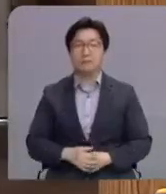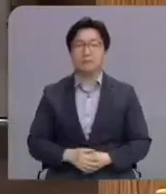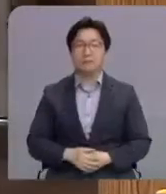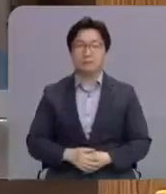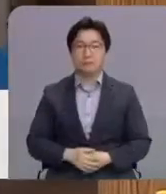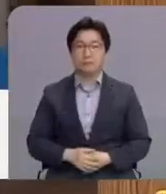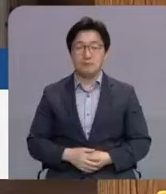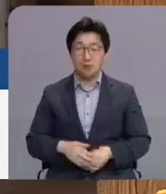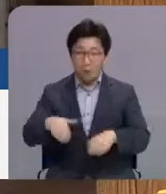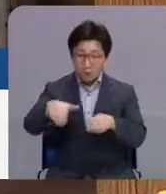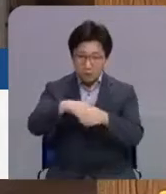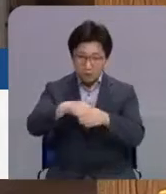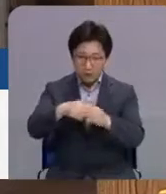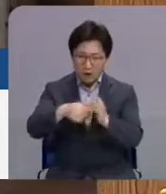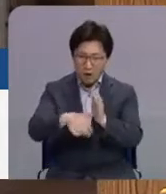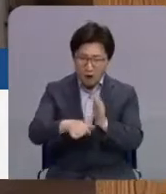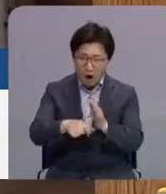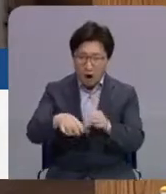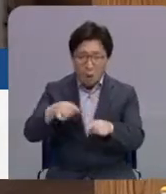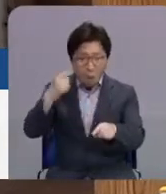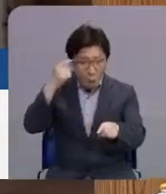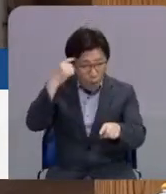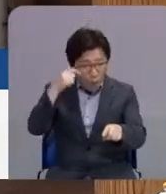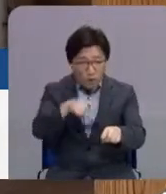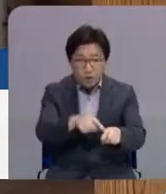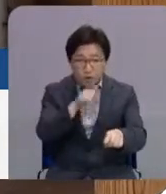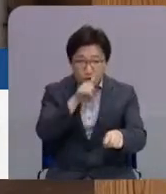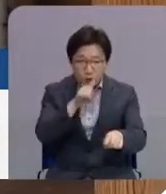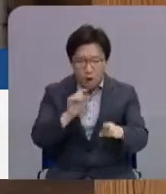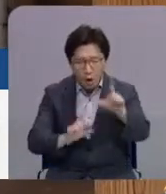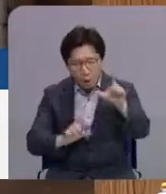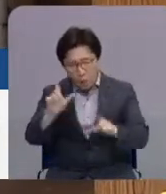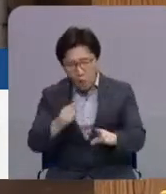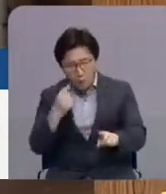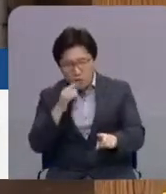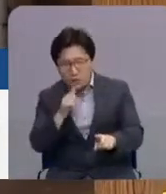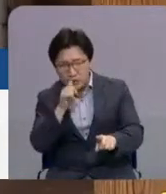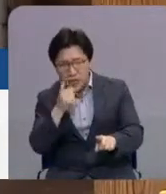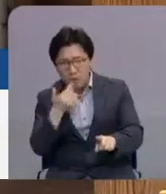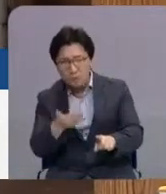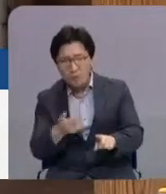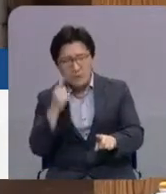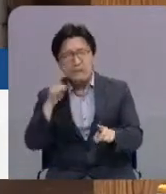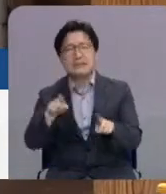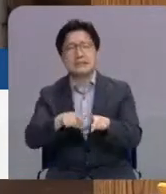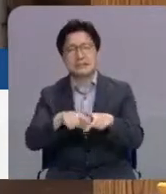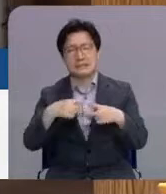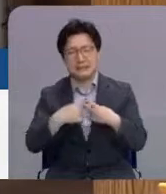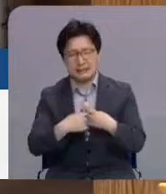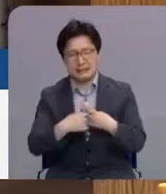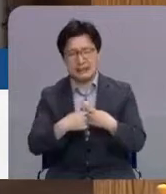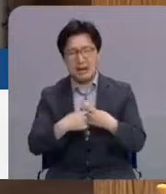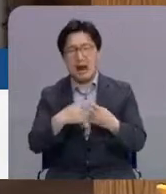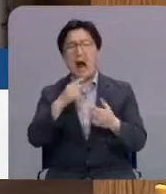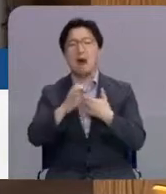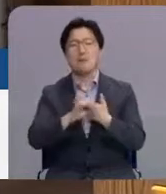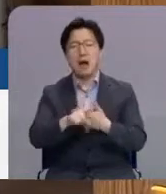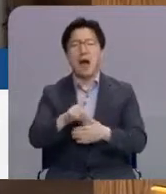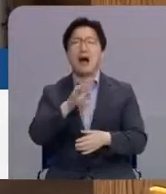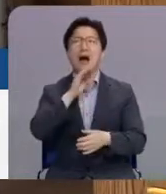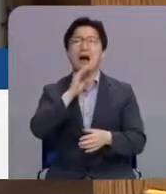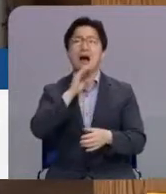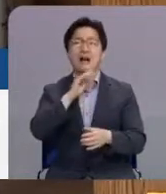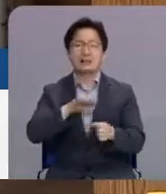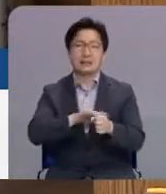문화재가 왜 이곳에 있나, 왜 이 모습으로 불어 있나, 이걸 이해를 해야 사랑하는